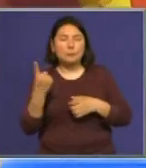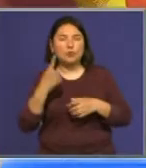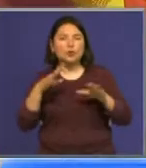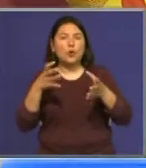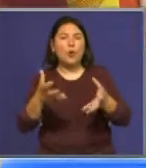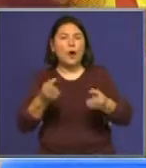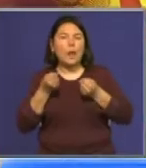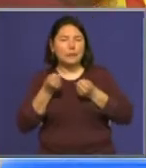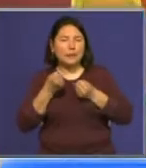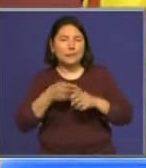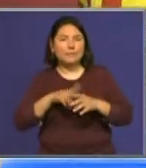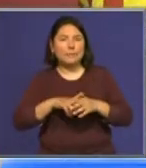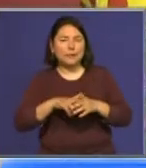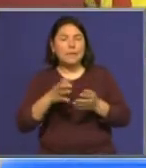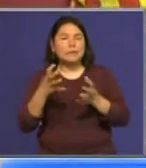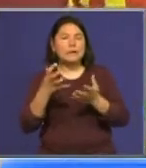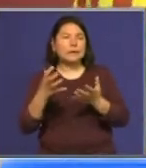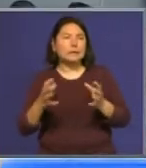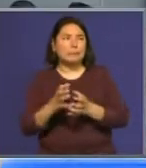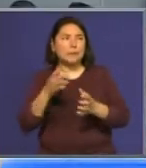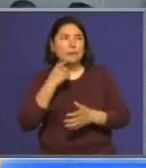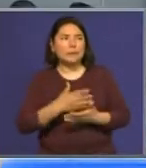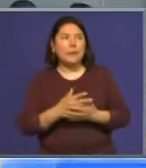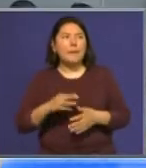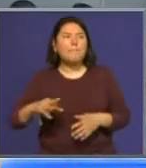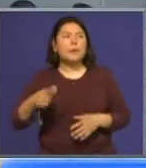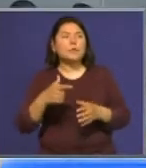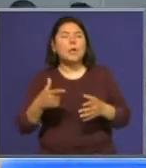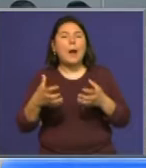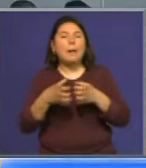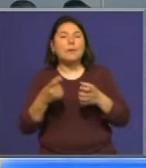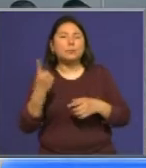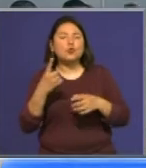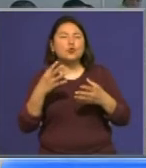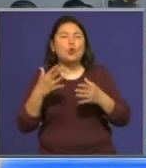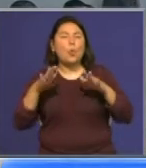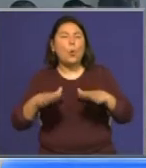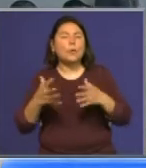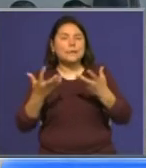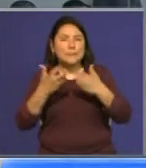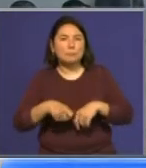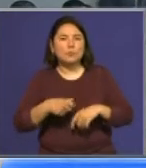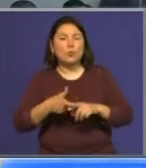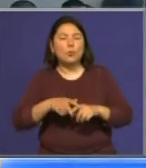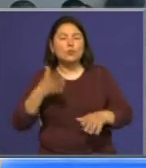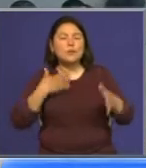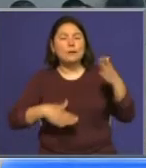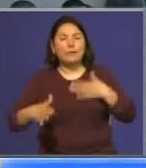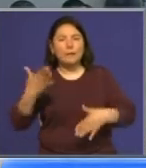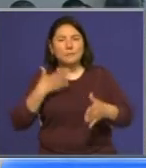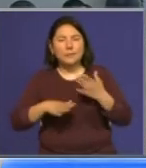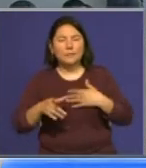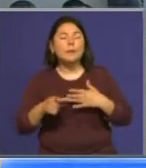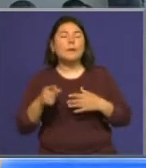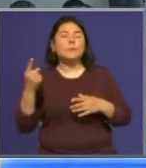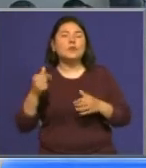алған. Биыл да сол биікті сақтап қала алды. Маңғыстау команда есеппен бірінші орынға енді өте қуанышты.